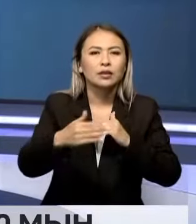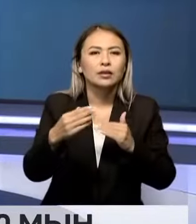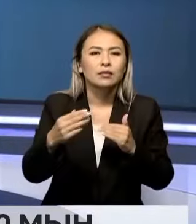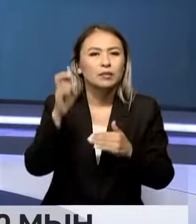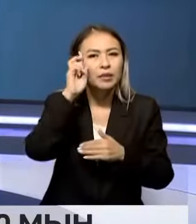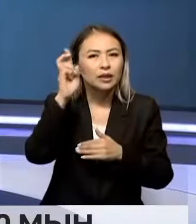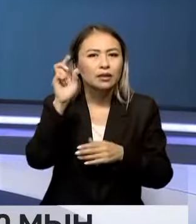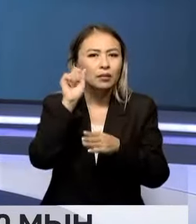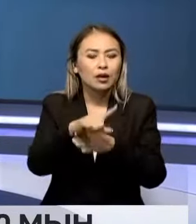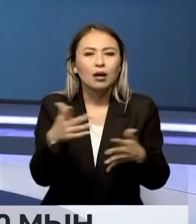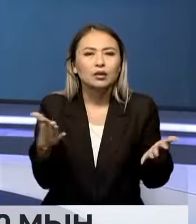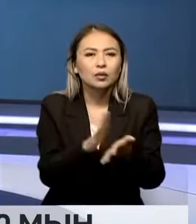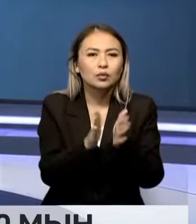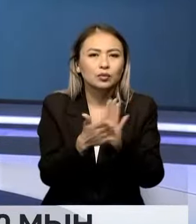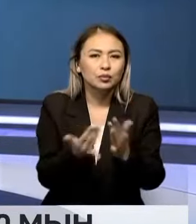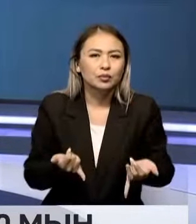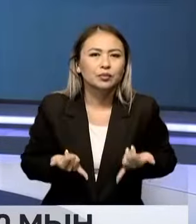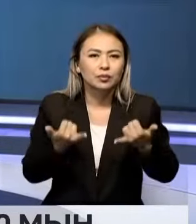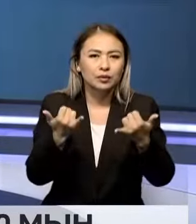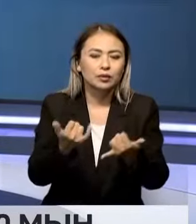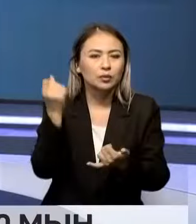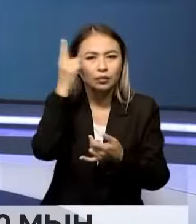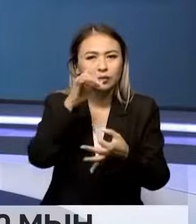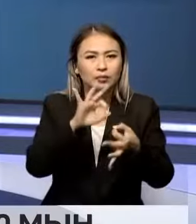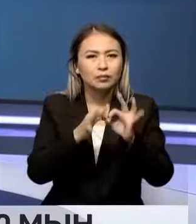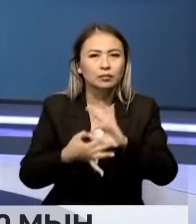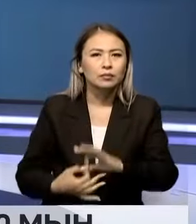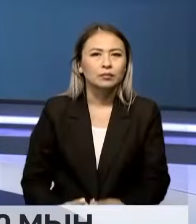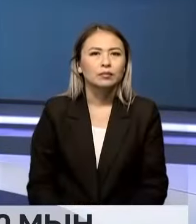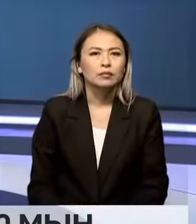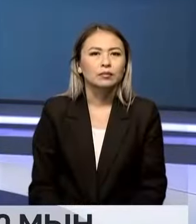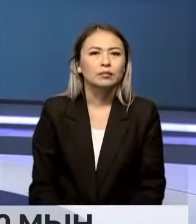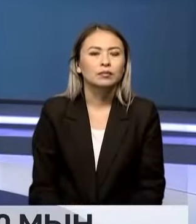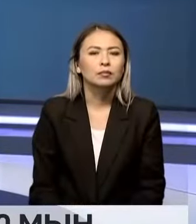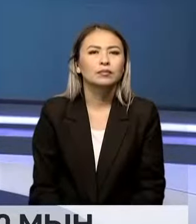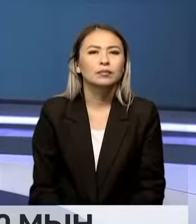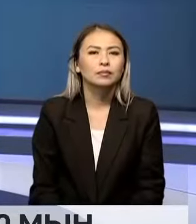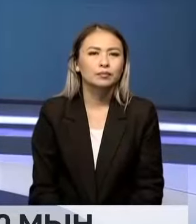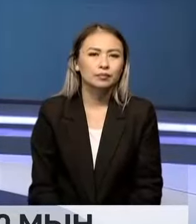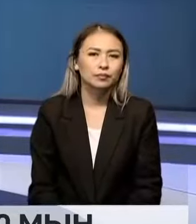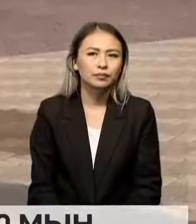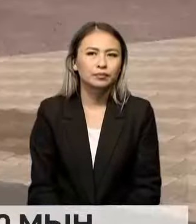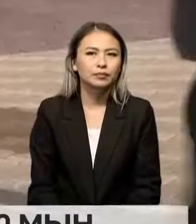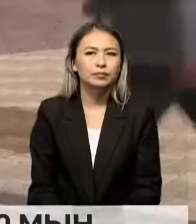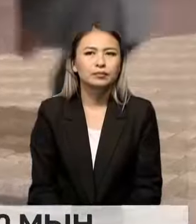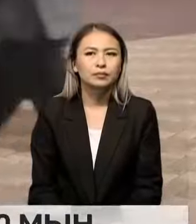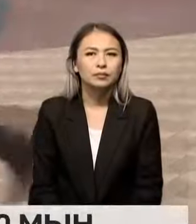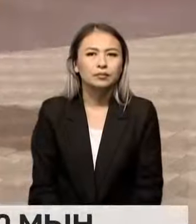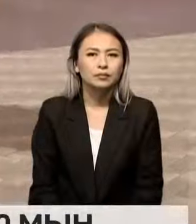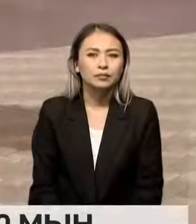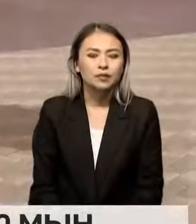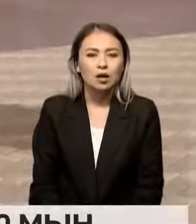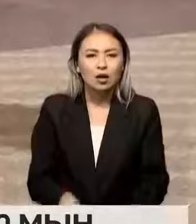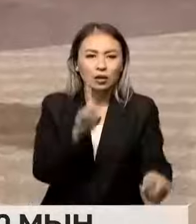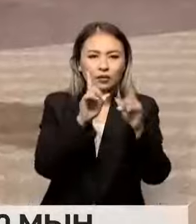жергілікті диқандарға мемлекет тарапынан қандай қолдау көрсетіледі, рет-ретімен әріптесіміз Абзал Азаматұлы айтады.